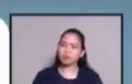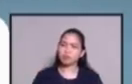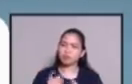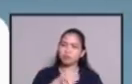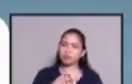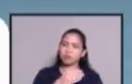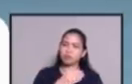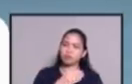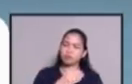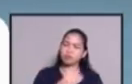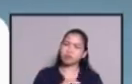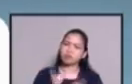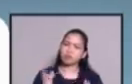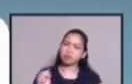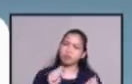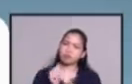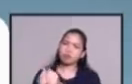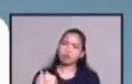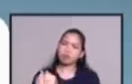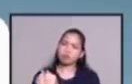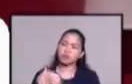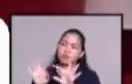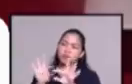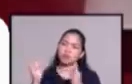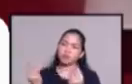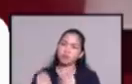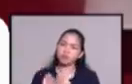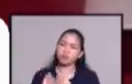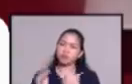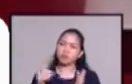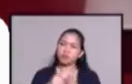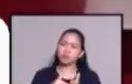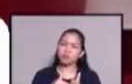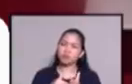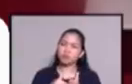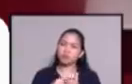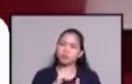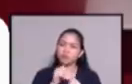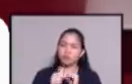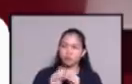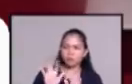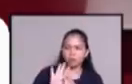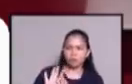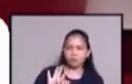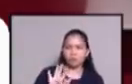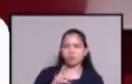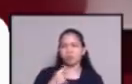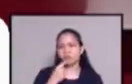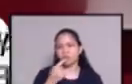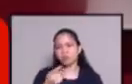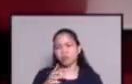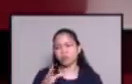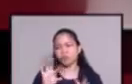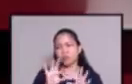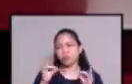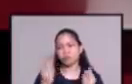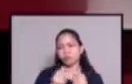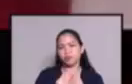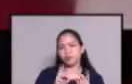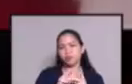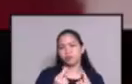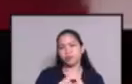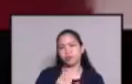bumalik, magkasama na sila magpamilya uli. Tumanggi na magbigay ng pahayag ang mga kaanak ng mga